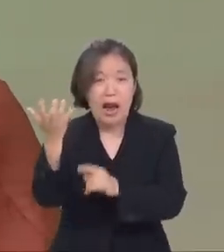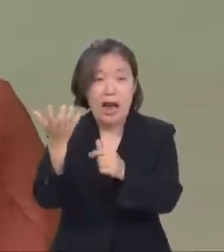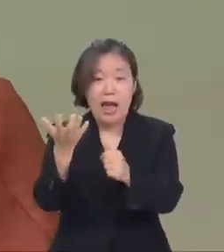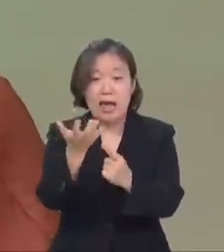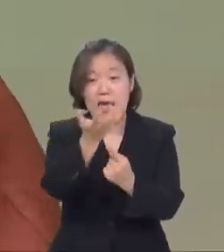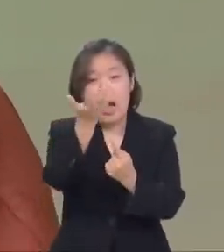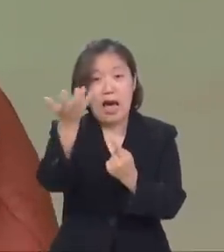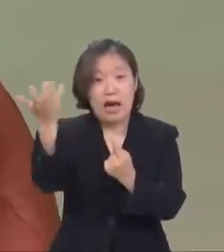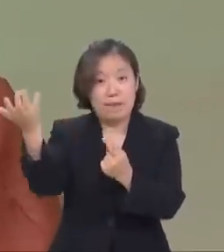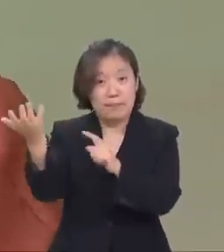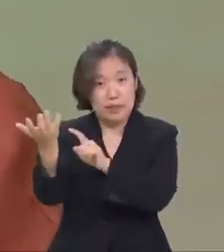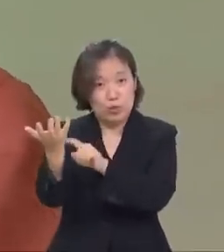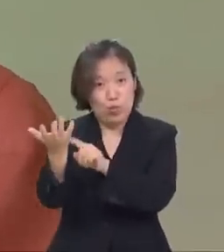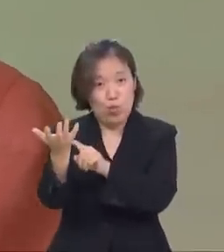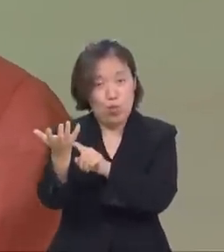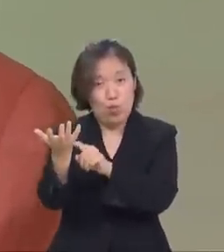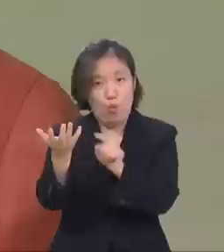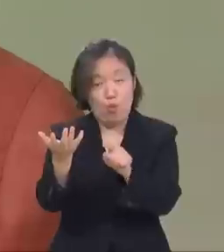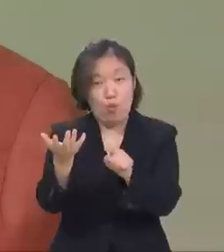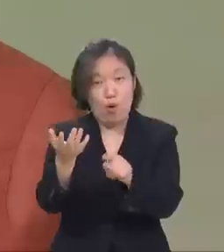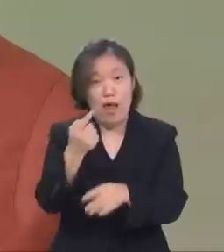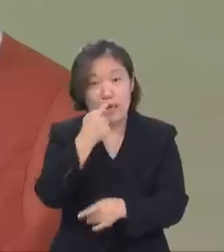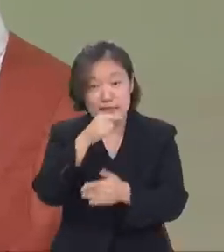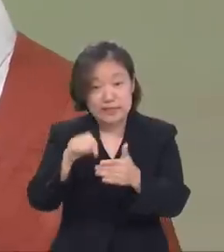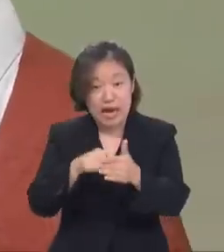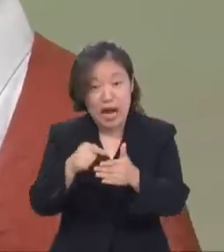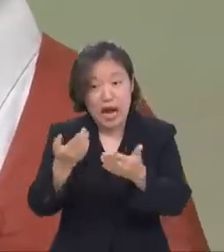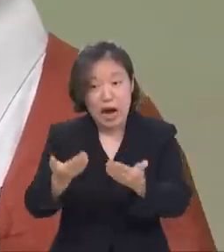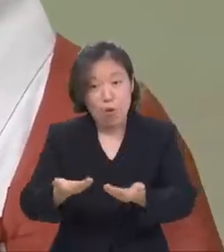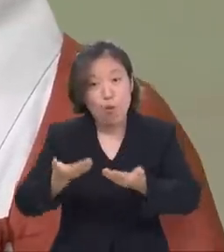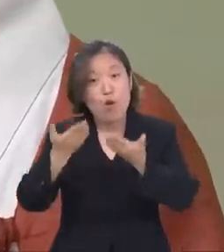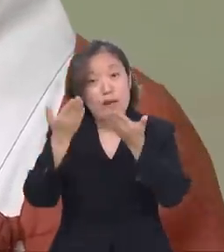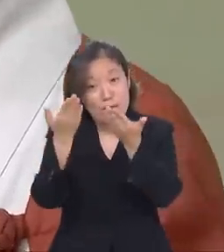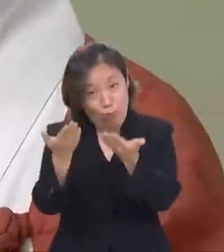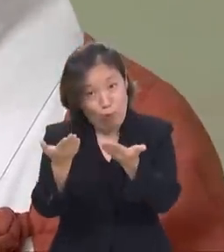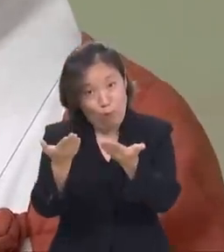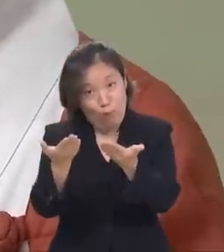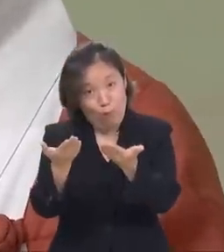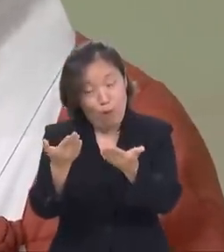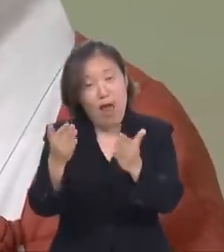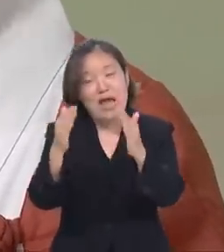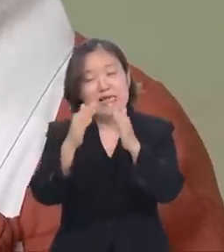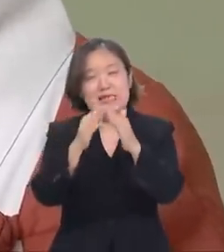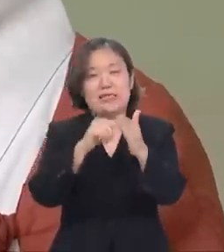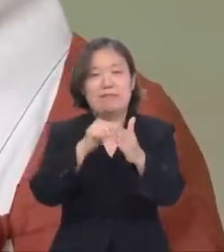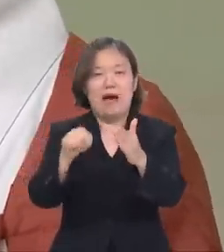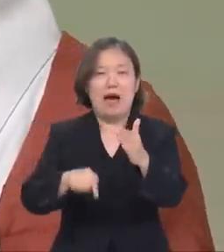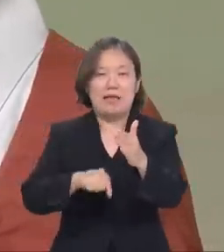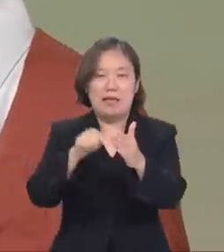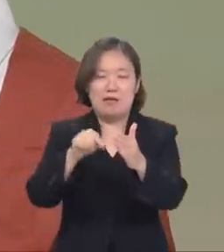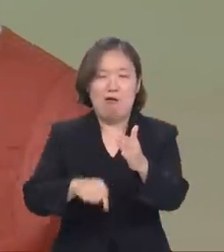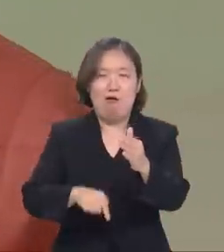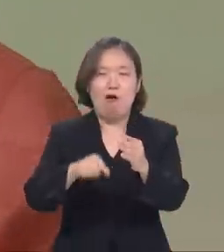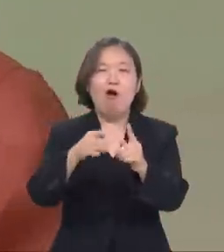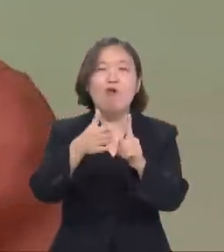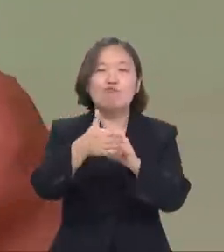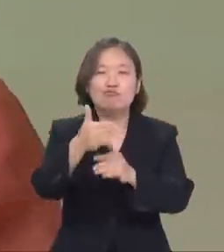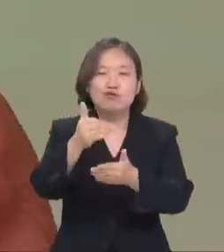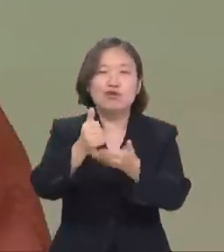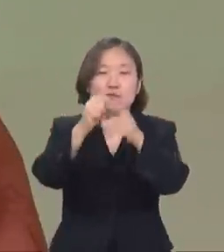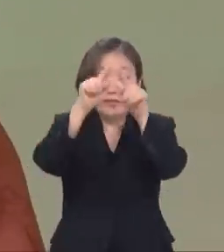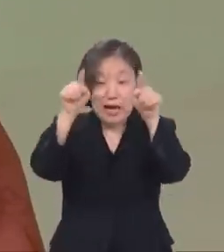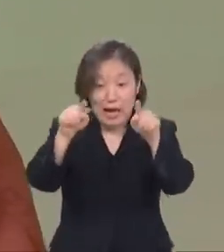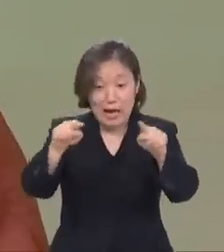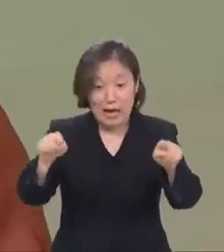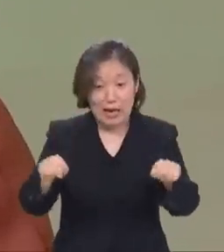올리고 매일매일 그렇게 집에서 모셔놓은 불단 앞에서 간절하게 간절하게